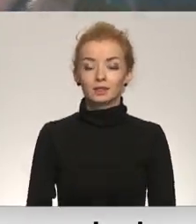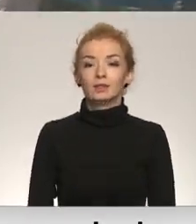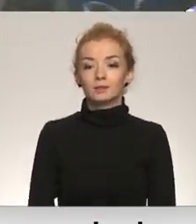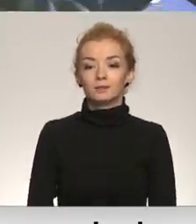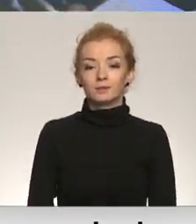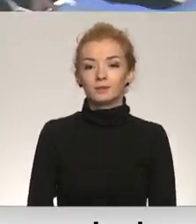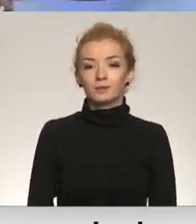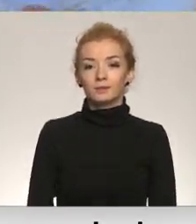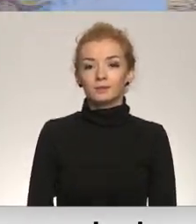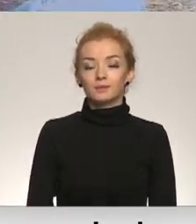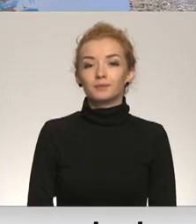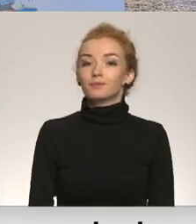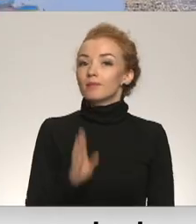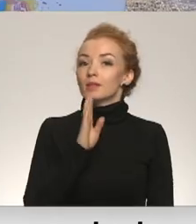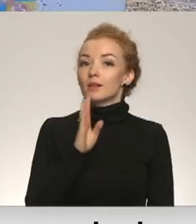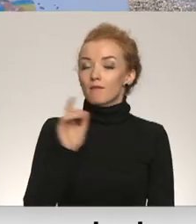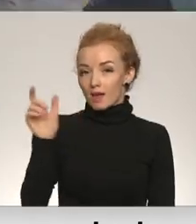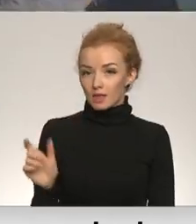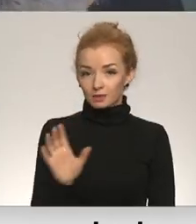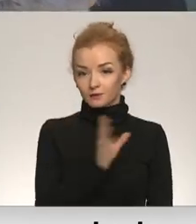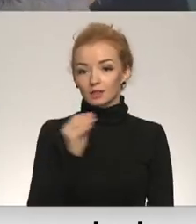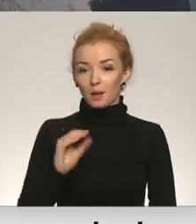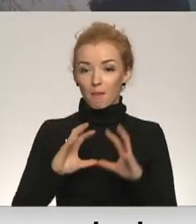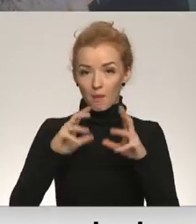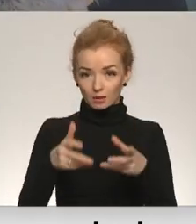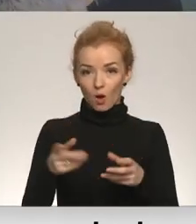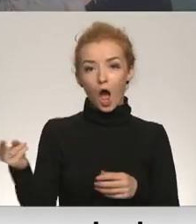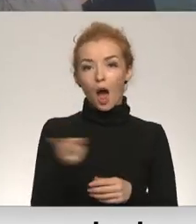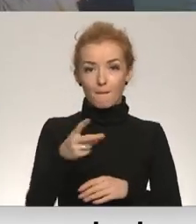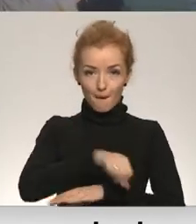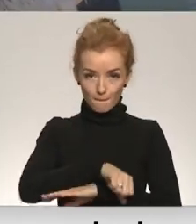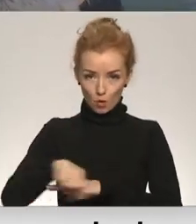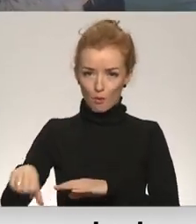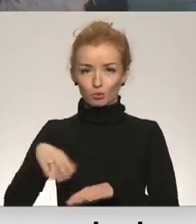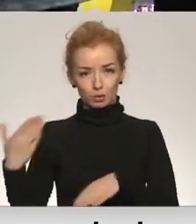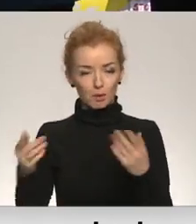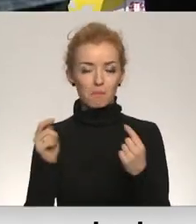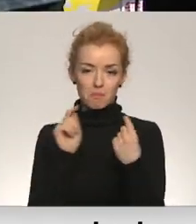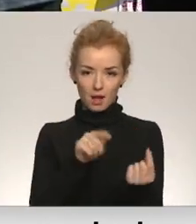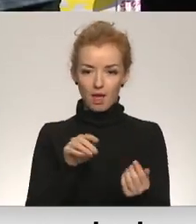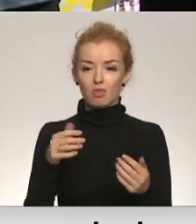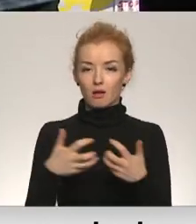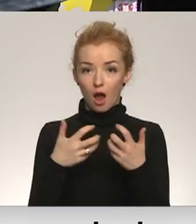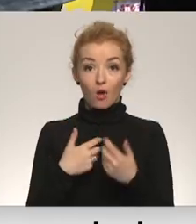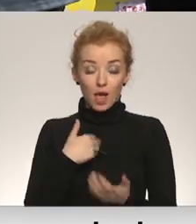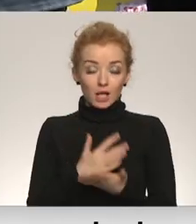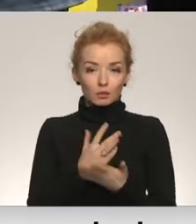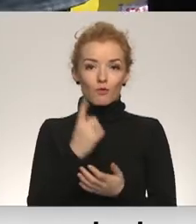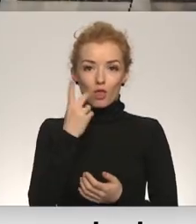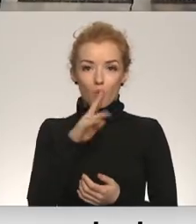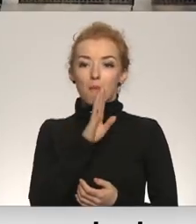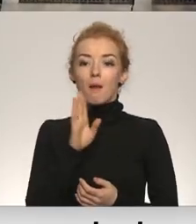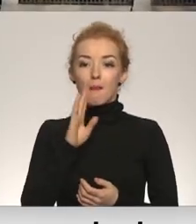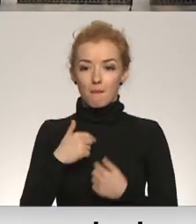Un man šķiet, ka sievietes visā pasaulē abās robežu pusēs ir pret karu. Jā, es esmu viena no mamām, kas vēl ir